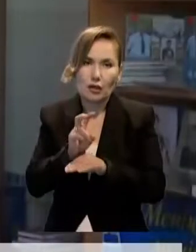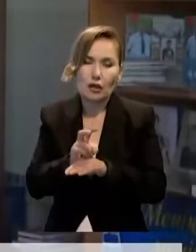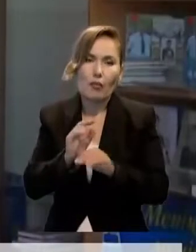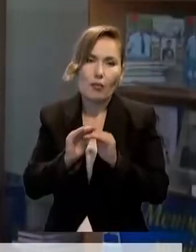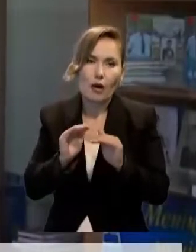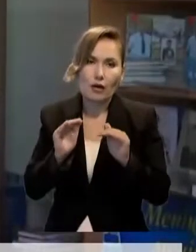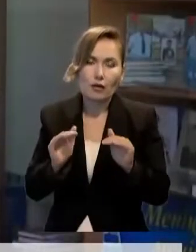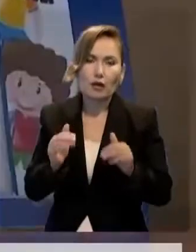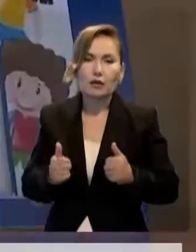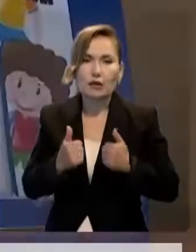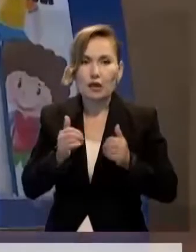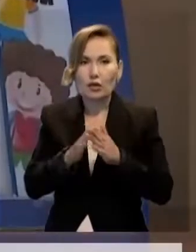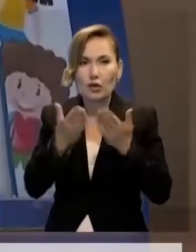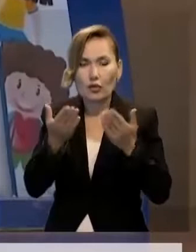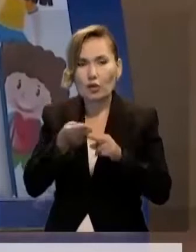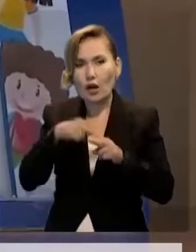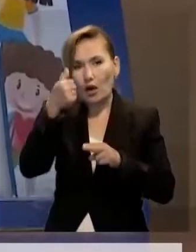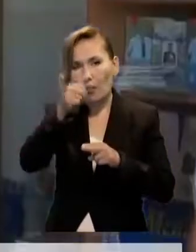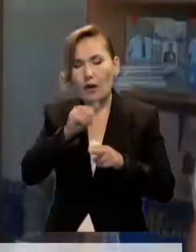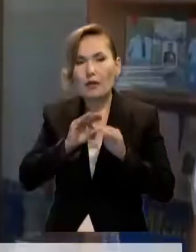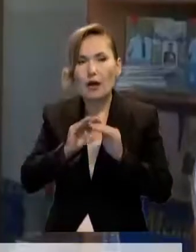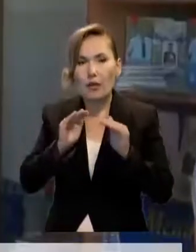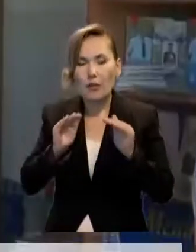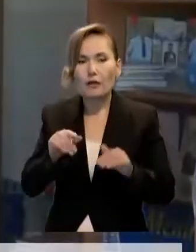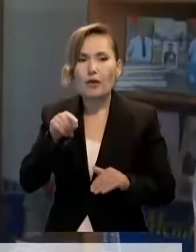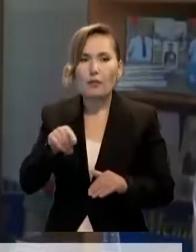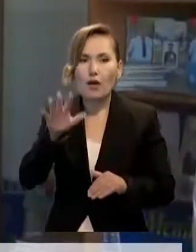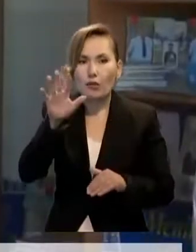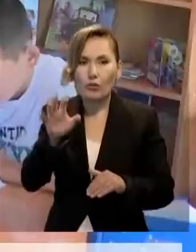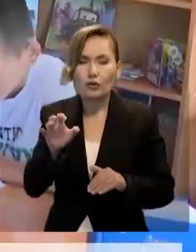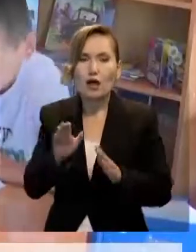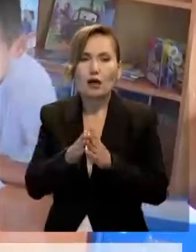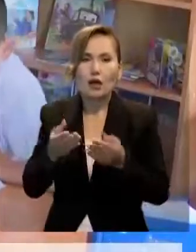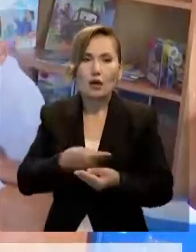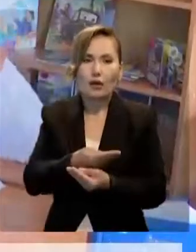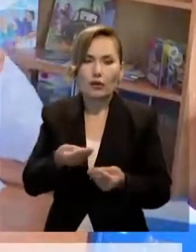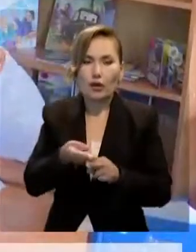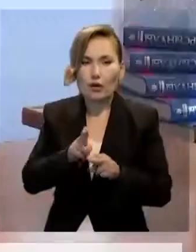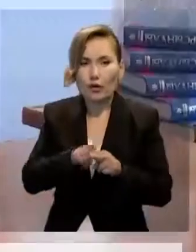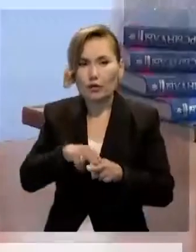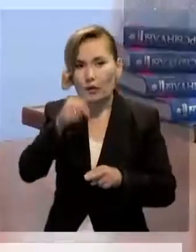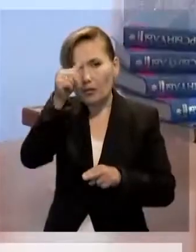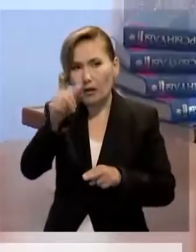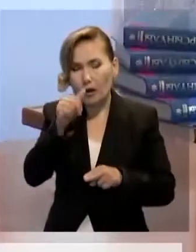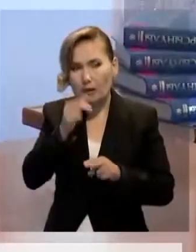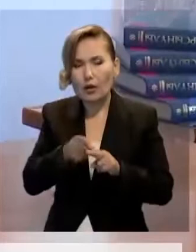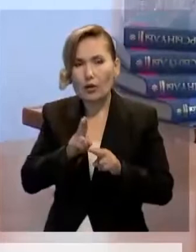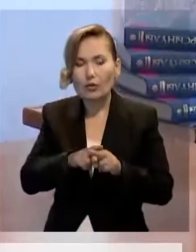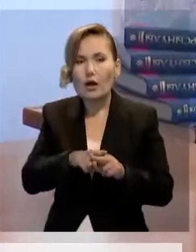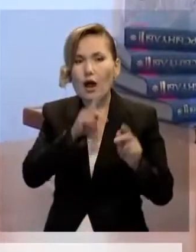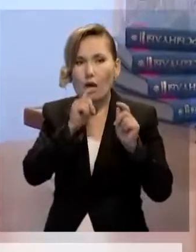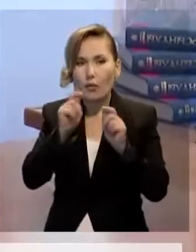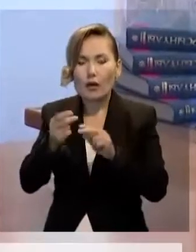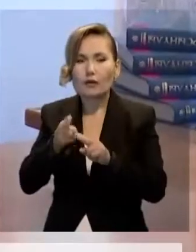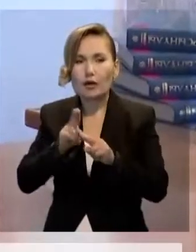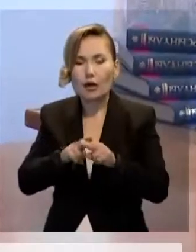болды. Осы жылда балаларға біз 1500 кітап тараттық. Осы айда жүлде қоры одан да қомақты болмақ. Демеушілер